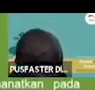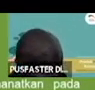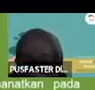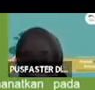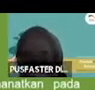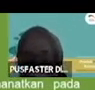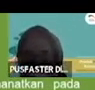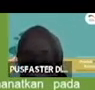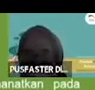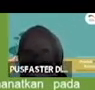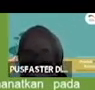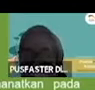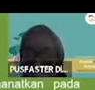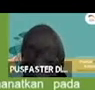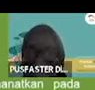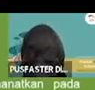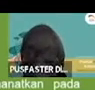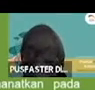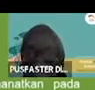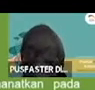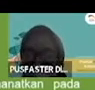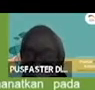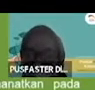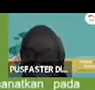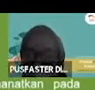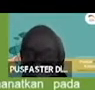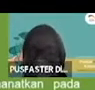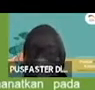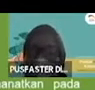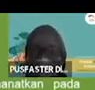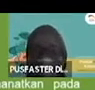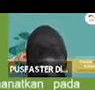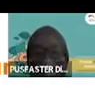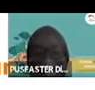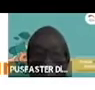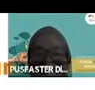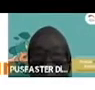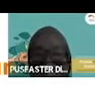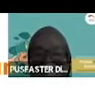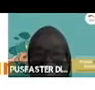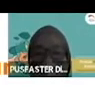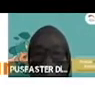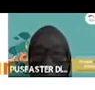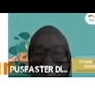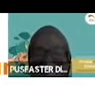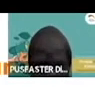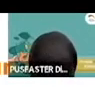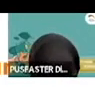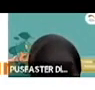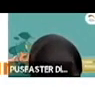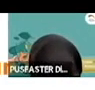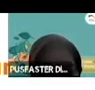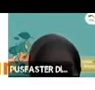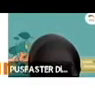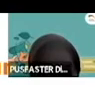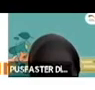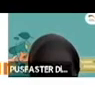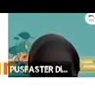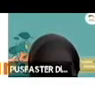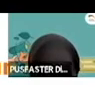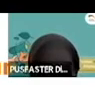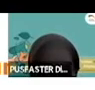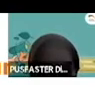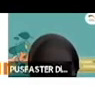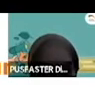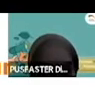menandai perbedaannya itu ada beda logo jenis atau tipe satu rujukan peraturannya juga kalau saya melihat membaca